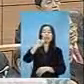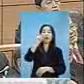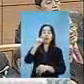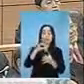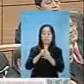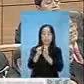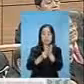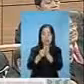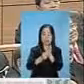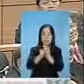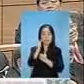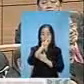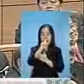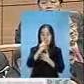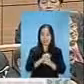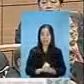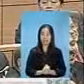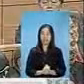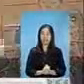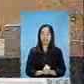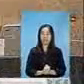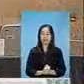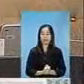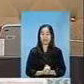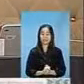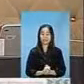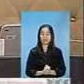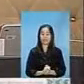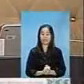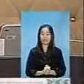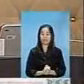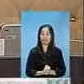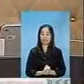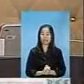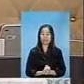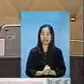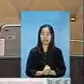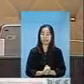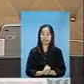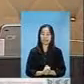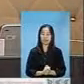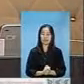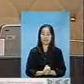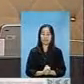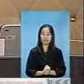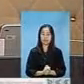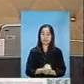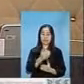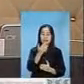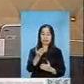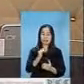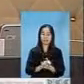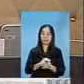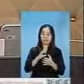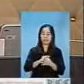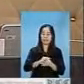ญฉบับนั้น มีผู้ประท้วงครับ ท่านประธานที่เคารพ เชิญนะ กับผมนิพิษอินทรสมบัติประชาธิปัตย์จังหวัดพัทลุ